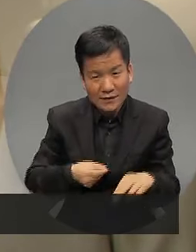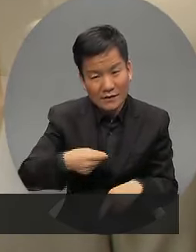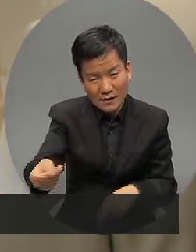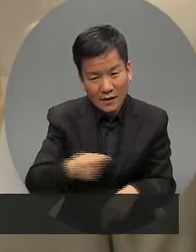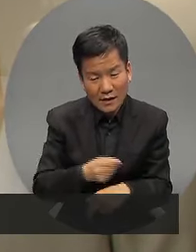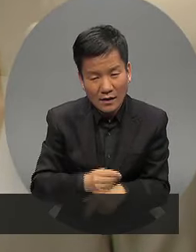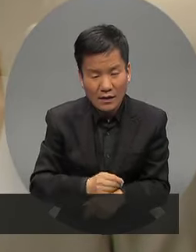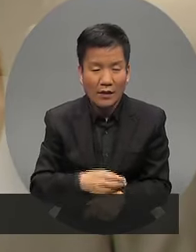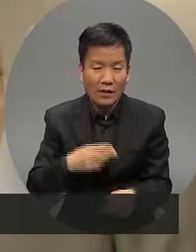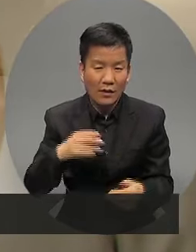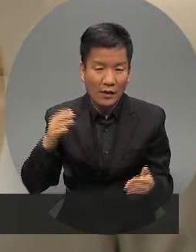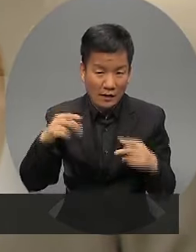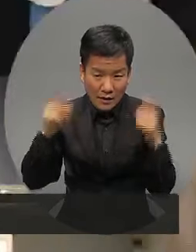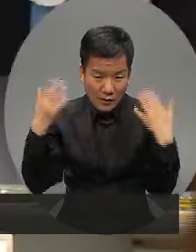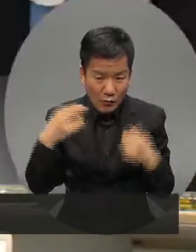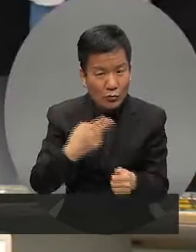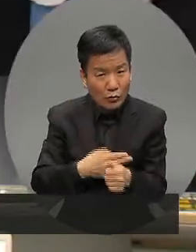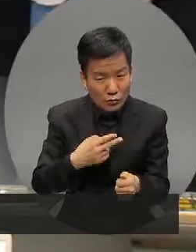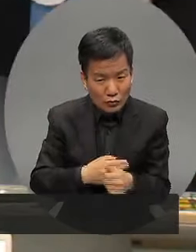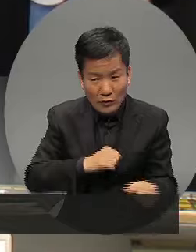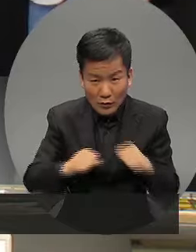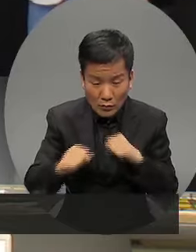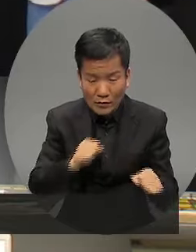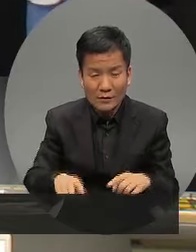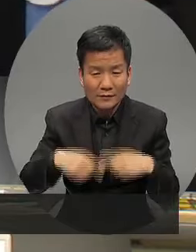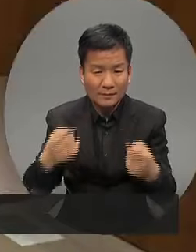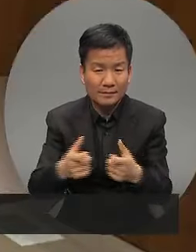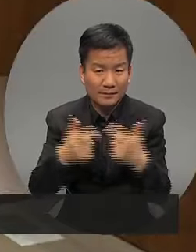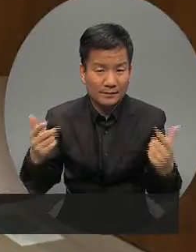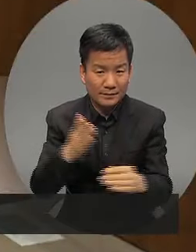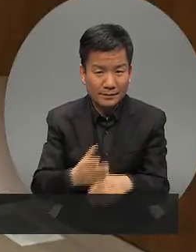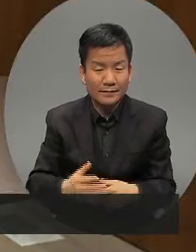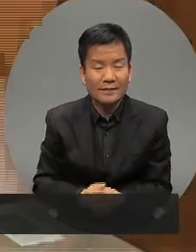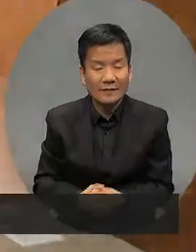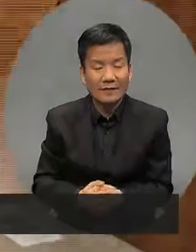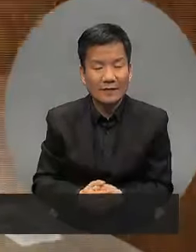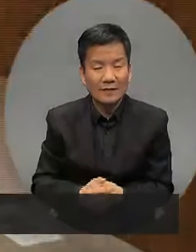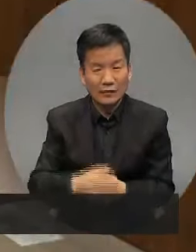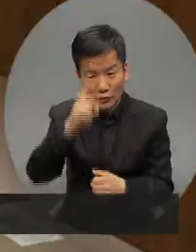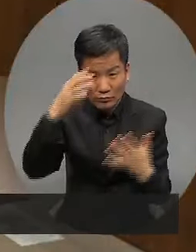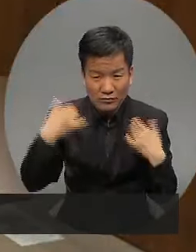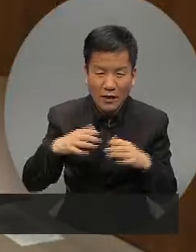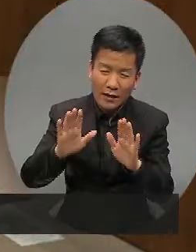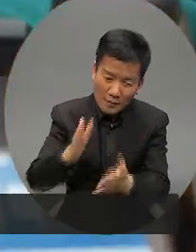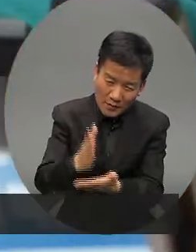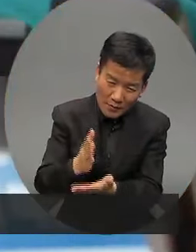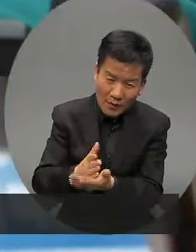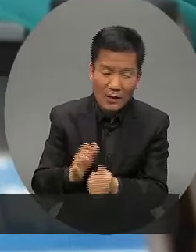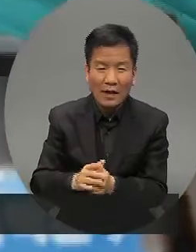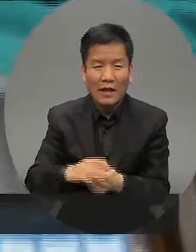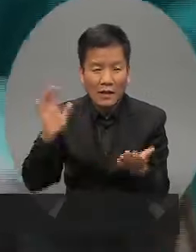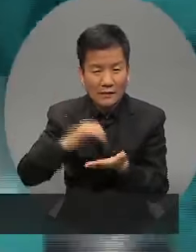교수들의 집단행동도 본격화하고 있습니다 정부는 교수들의 사을면서